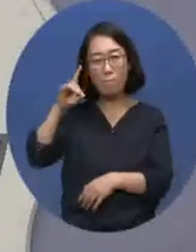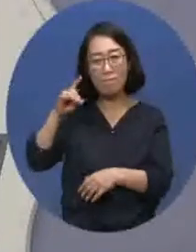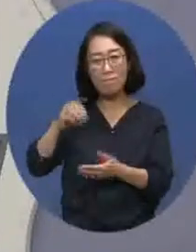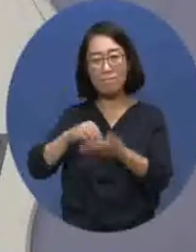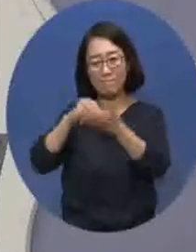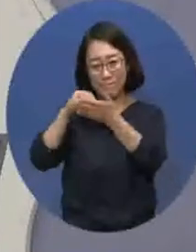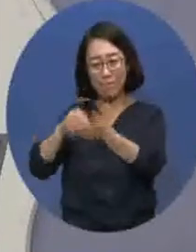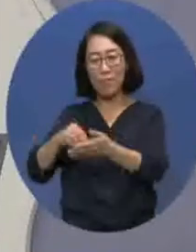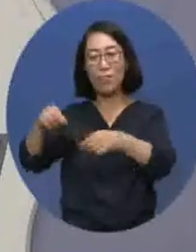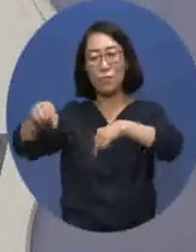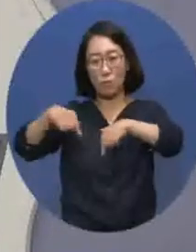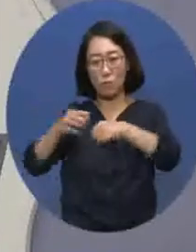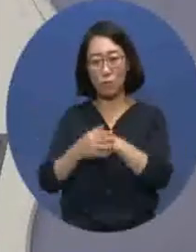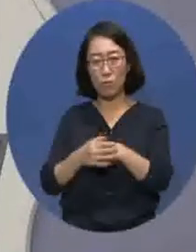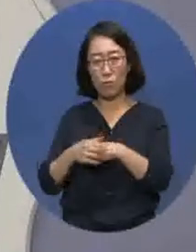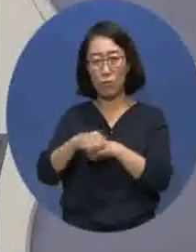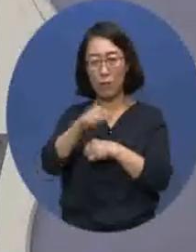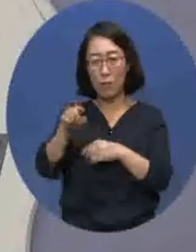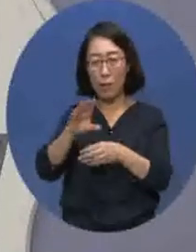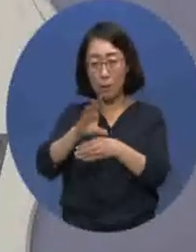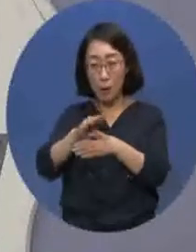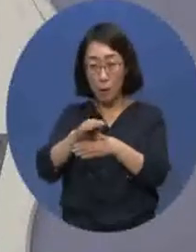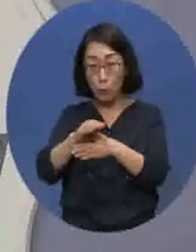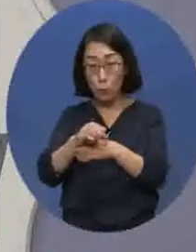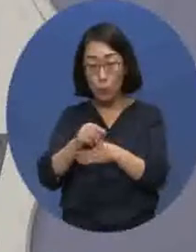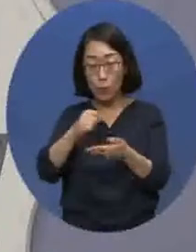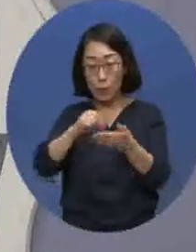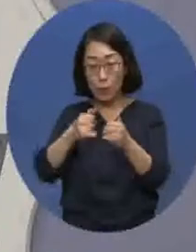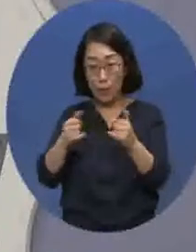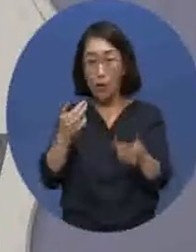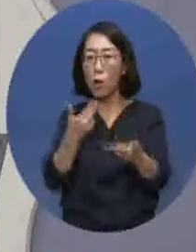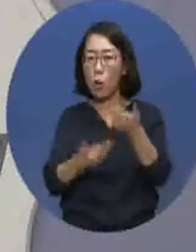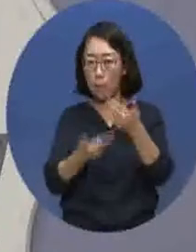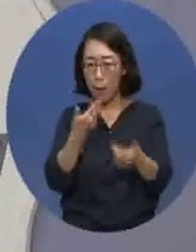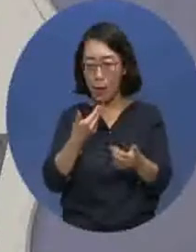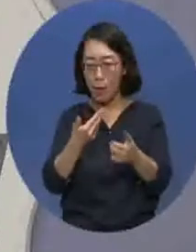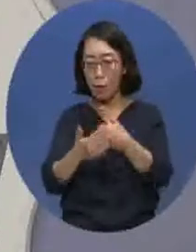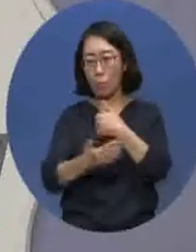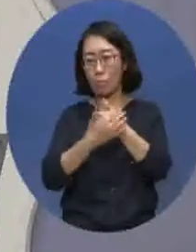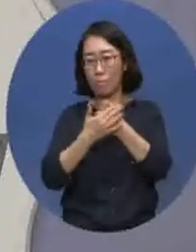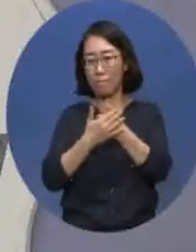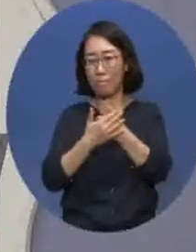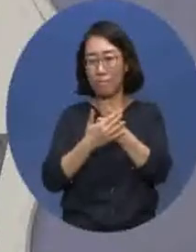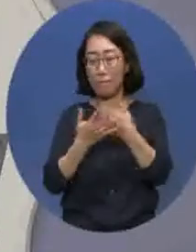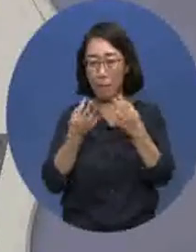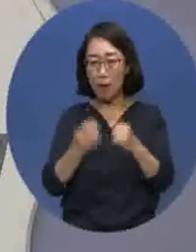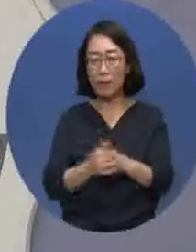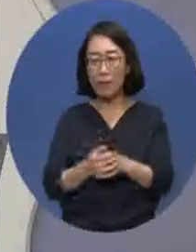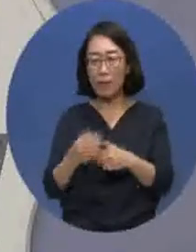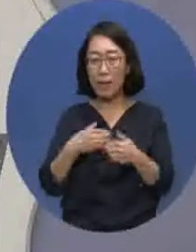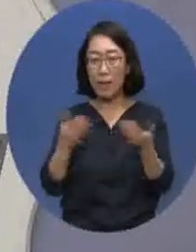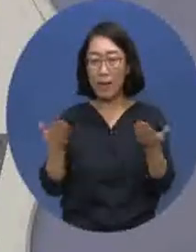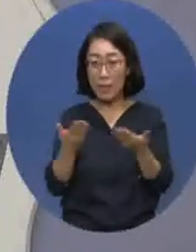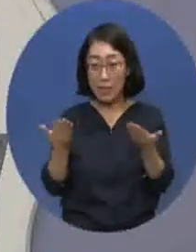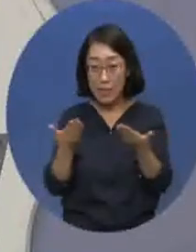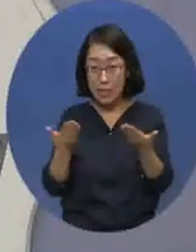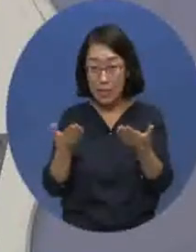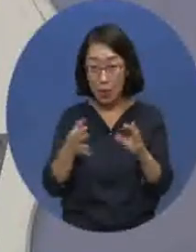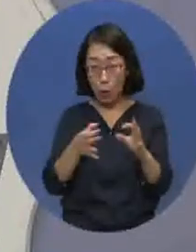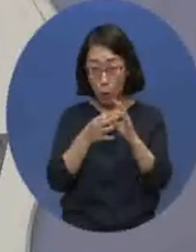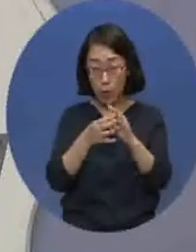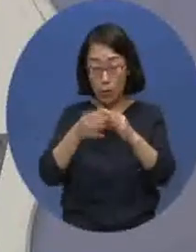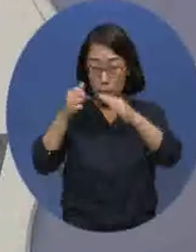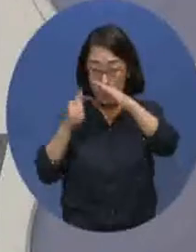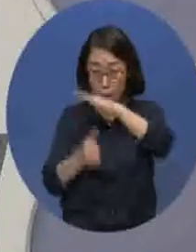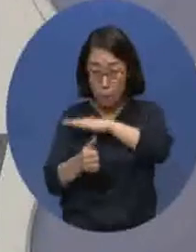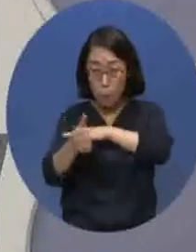방송작가 옆에서도 응원 들을 많이 해주셨어요 그런데 저는 직업군을 대변 해서 정치를 하겠다고 시작한